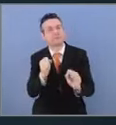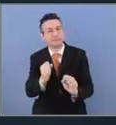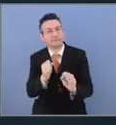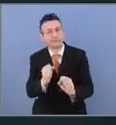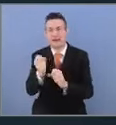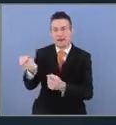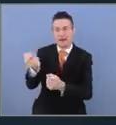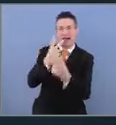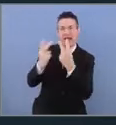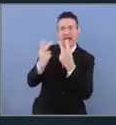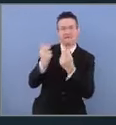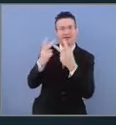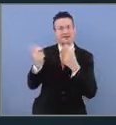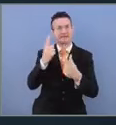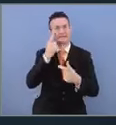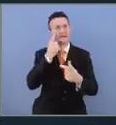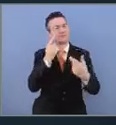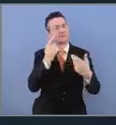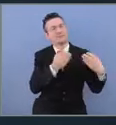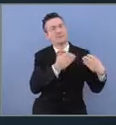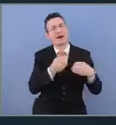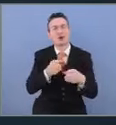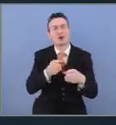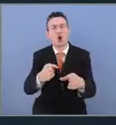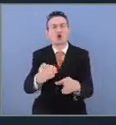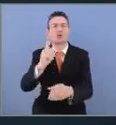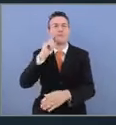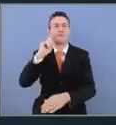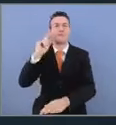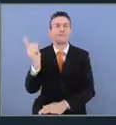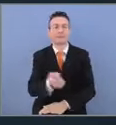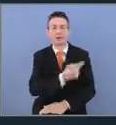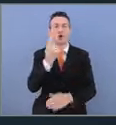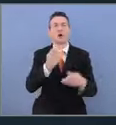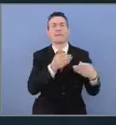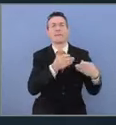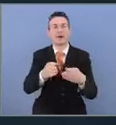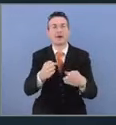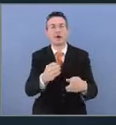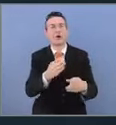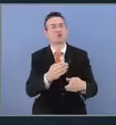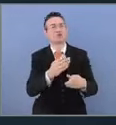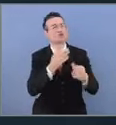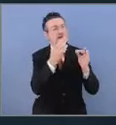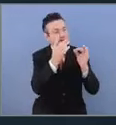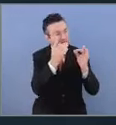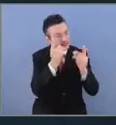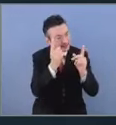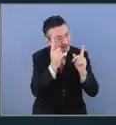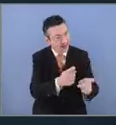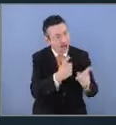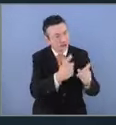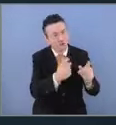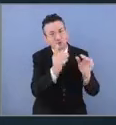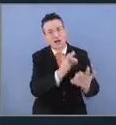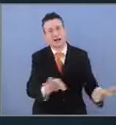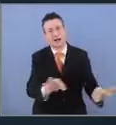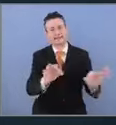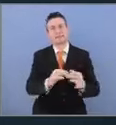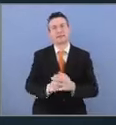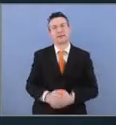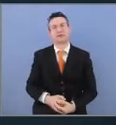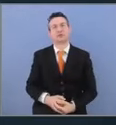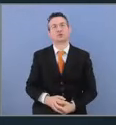percorsi più virtuosi e anche più sostenibili. Io su questo sono e siamo molto,